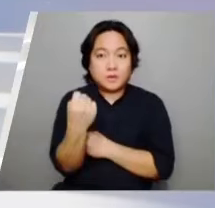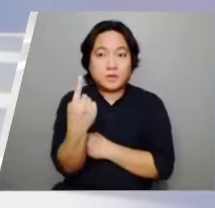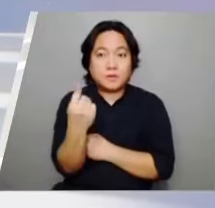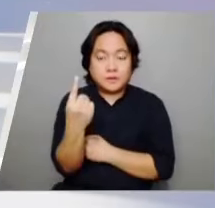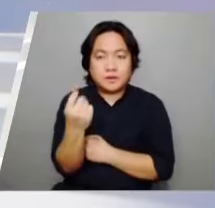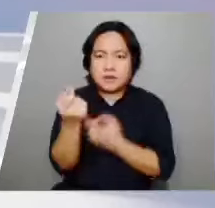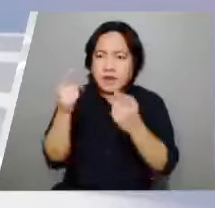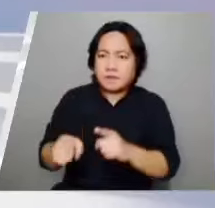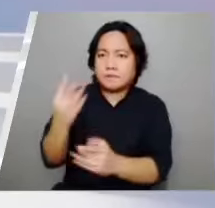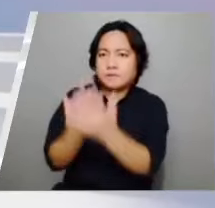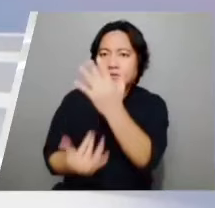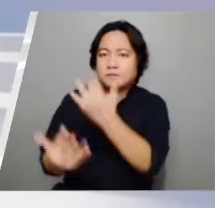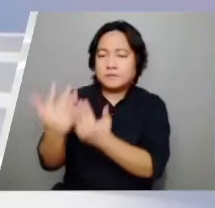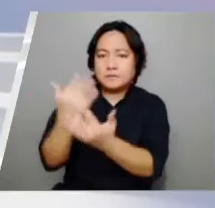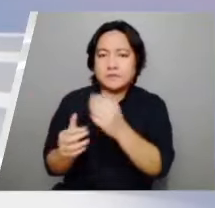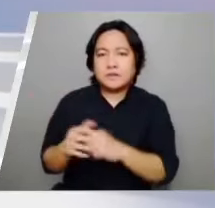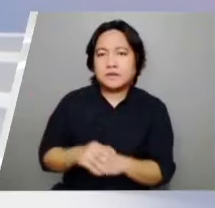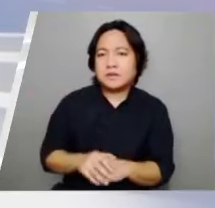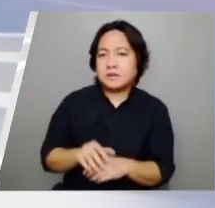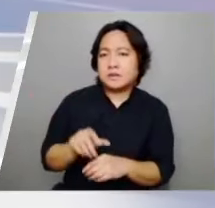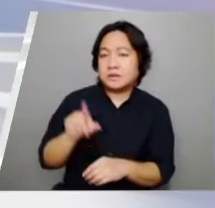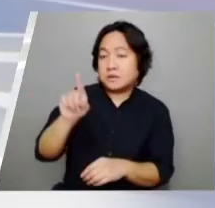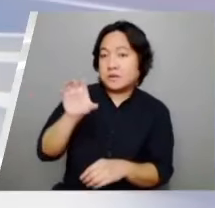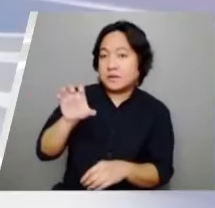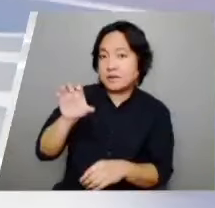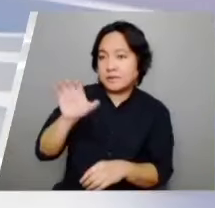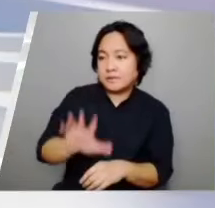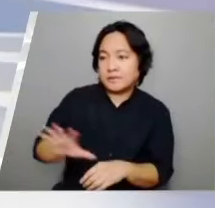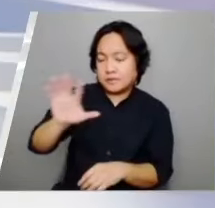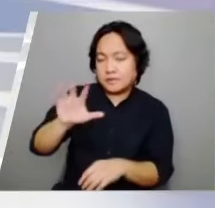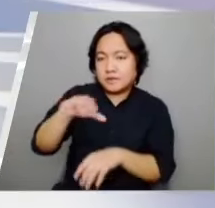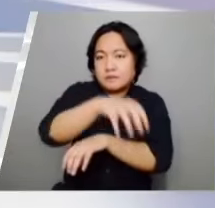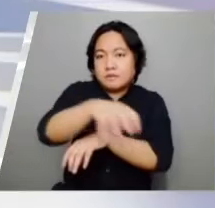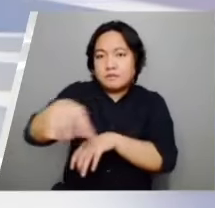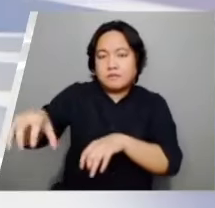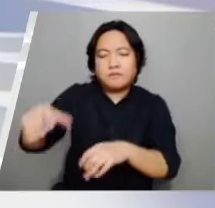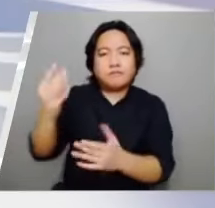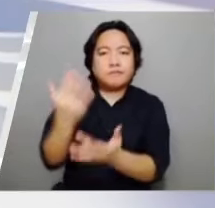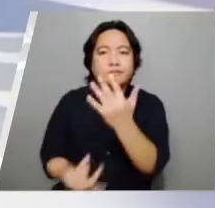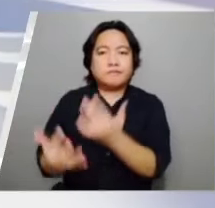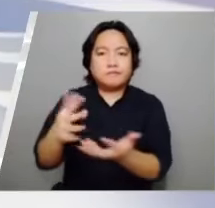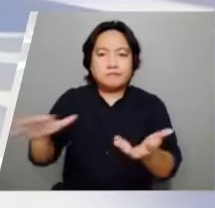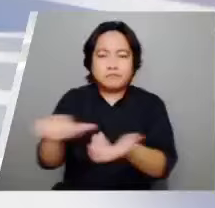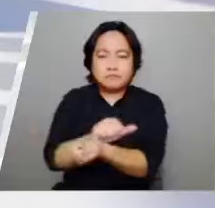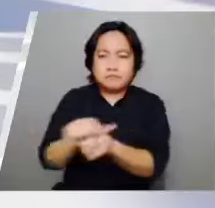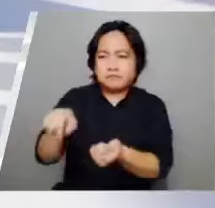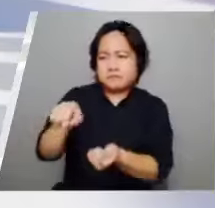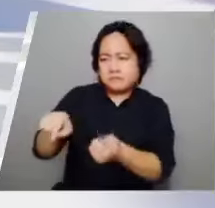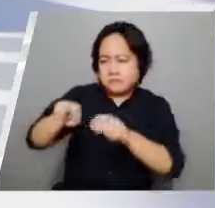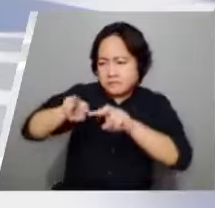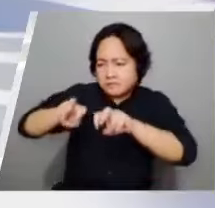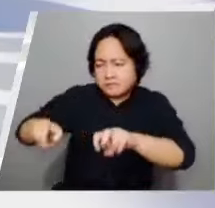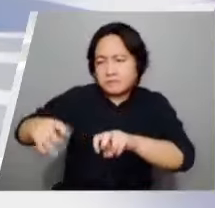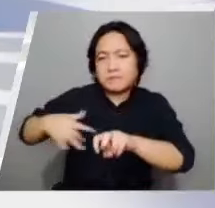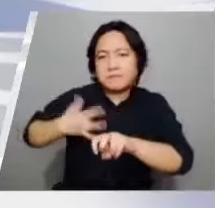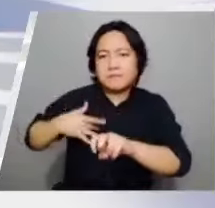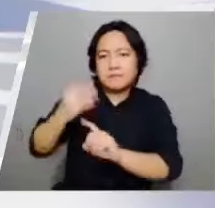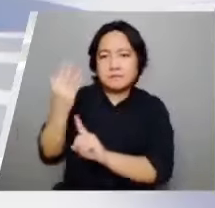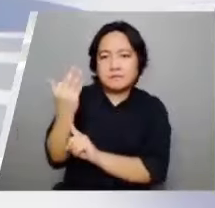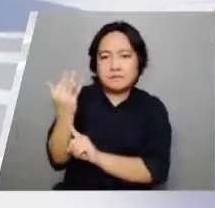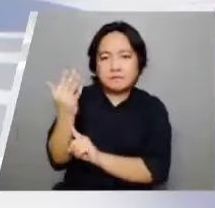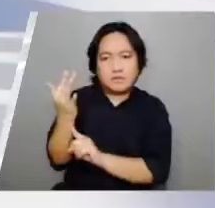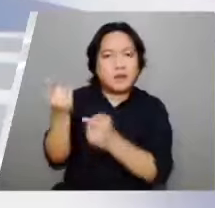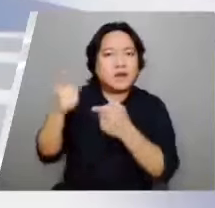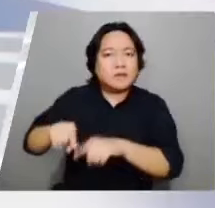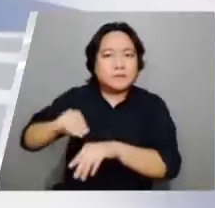ang nasunog at apektado ang 300 pamilya. Posible umunong sinindihang kandila ang mitsa ng sunog. Umano'y mastermind at